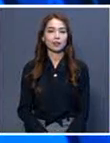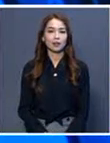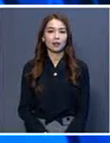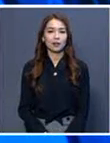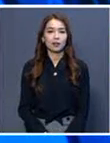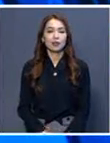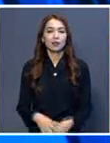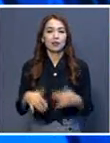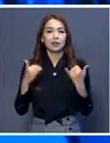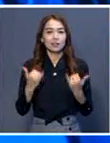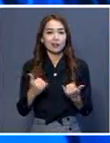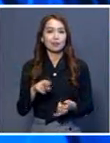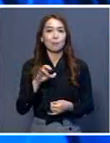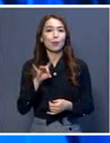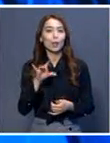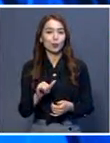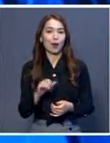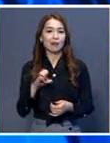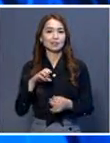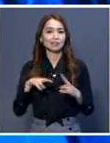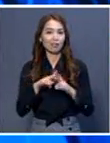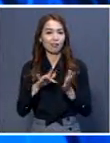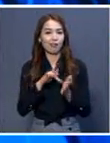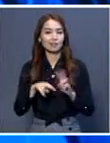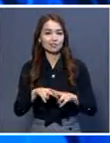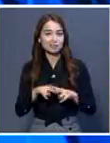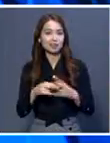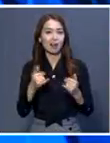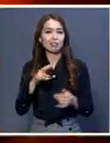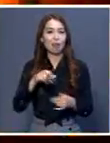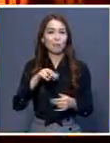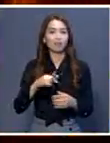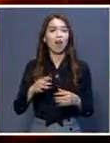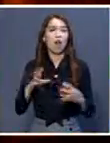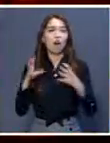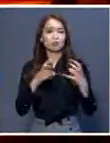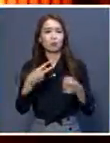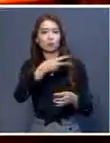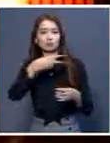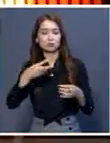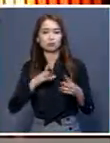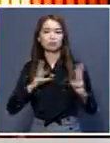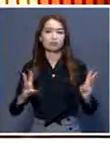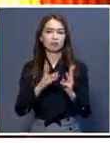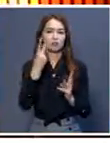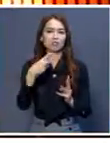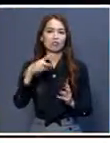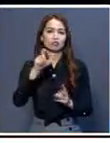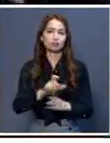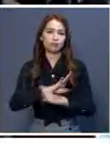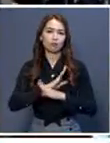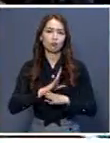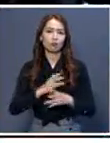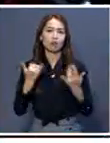Әлемнен бірер ақпар. Перу астанасы Лимада екі қабатты автобус өртеніп, кемінде 20 адам мерт болды. Тағы 8 тұрғын жараланған.